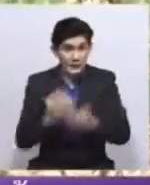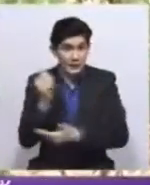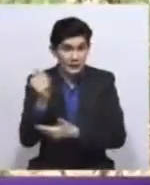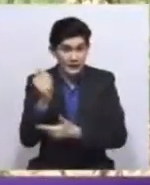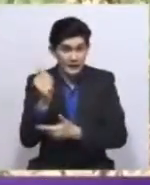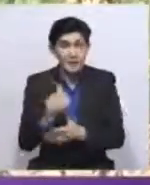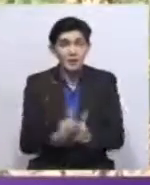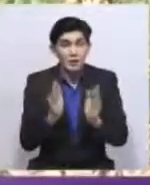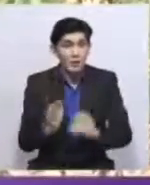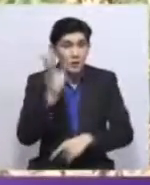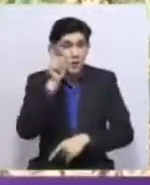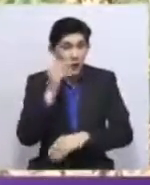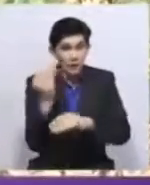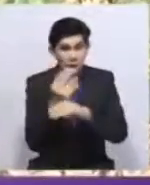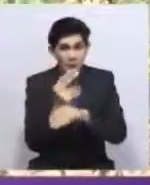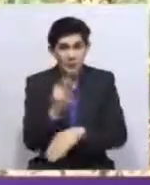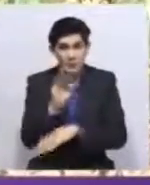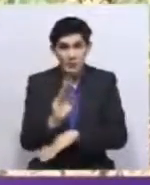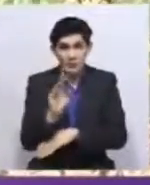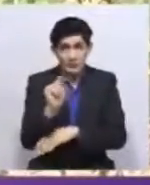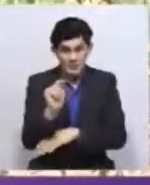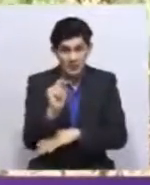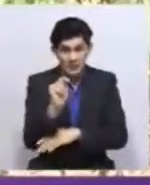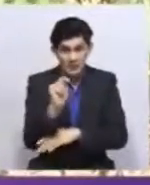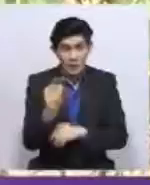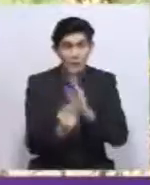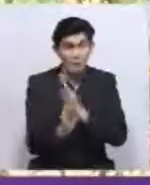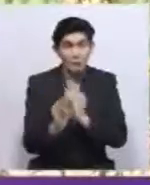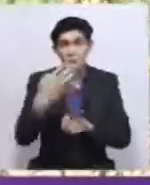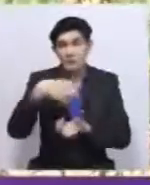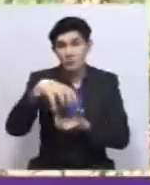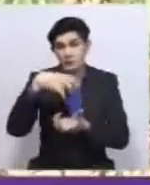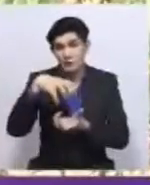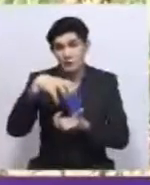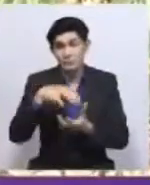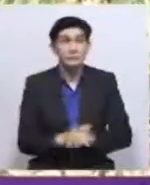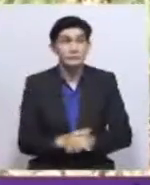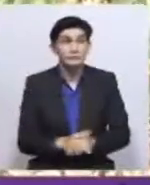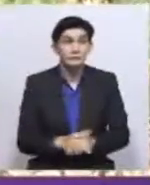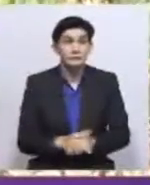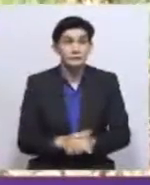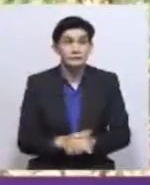ค่ะสุธีมลัยทองถ่ายภาพรสนานิยมตรง NBT อุบลราชธานีรายงาน